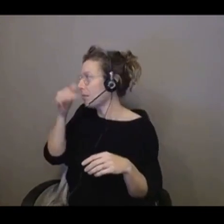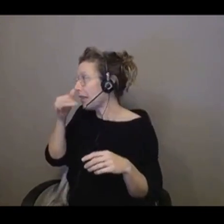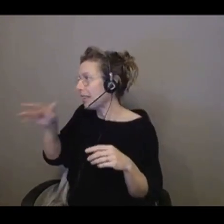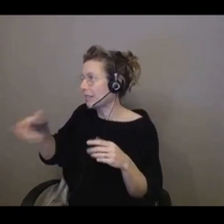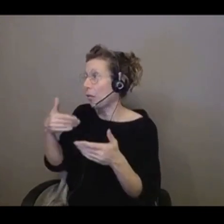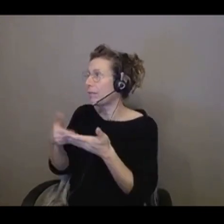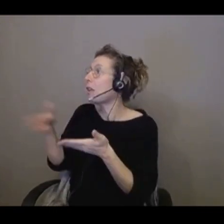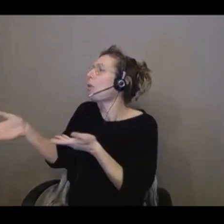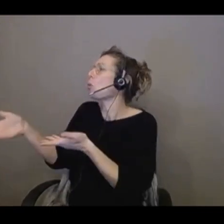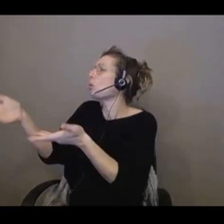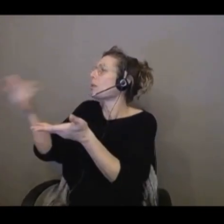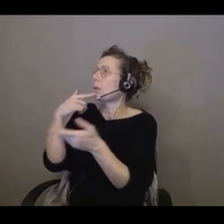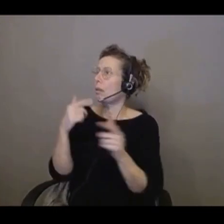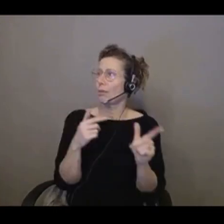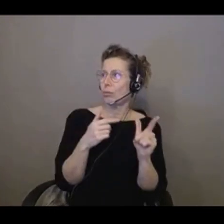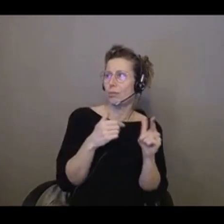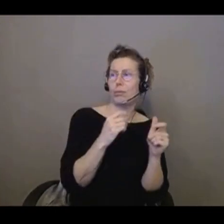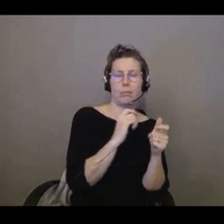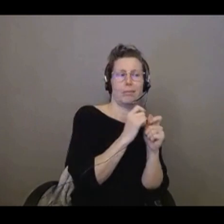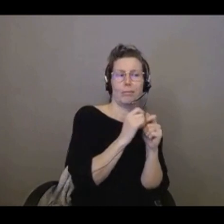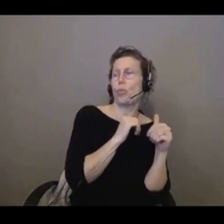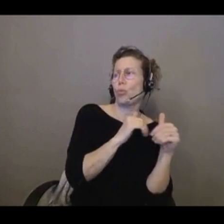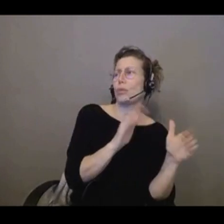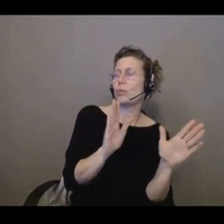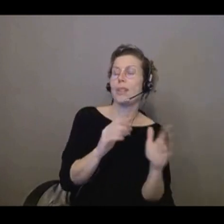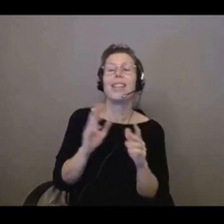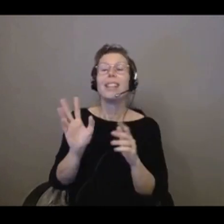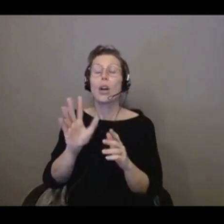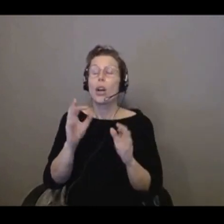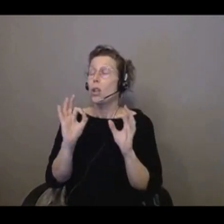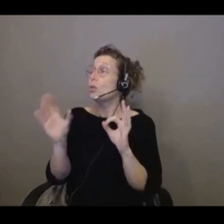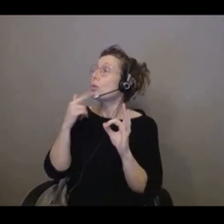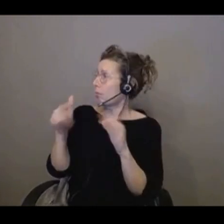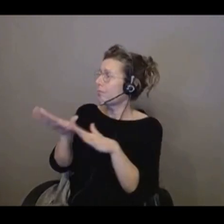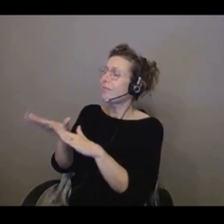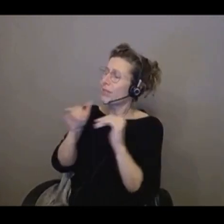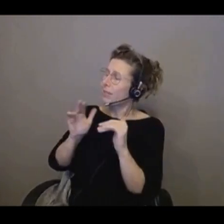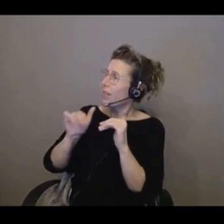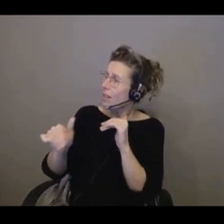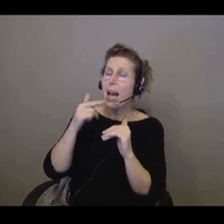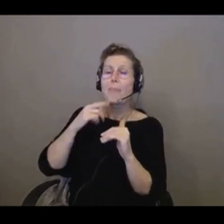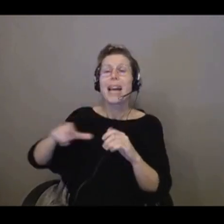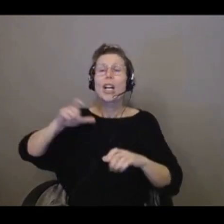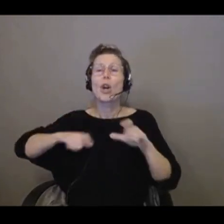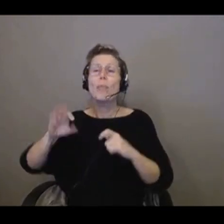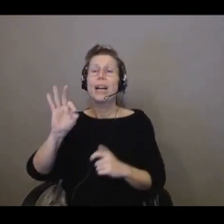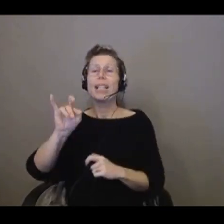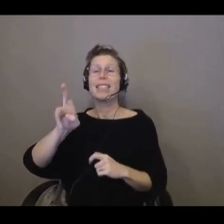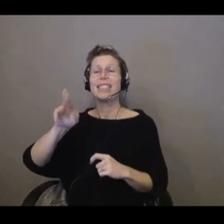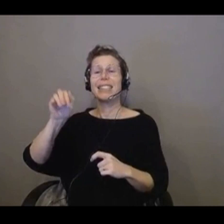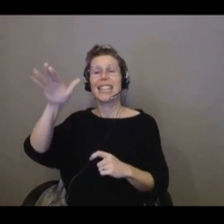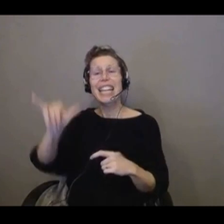attend avec le directeur général d'Okinair, mais tout va juste, bien. Comme je disais, je vais partir, mais il y a mon copain Thierry Garraud qui est là avec son petit pull rose. Voilà. S'il y en a qui veulent lui